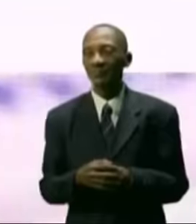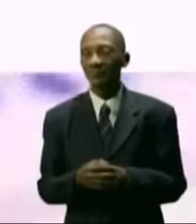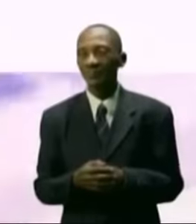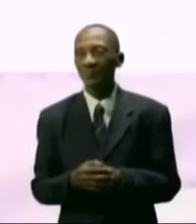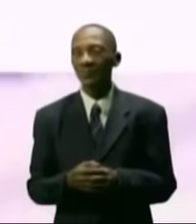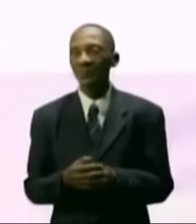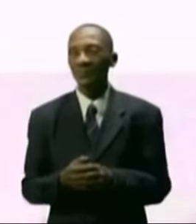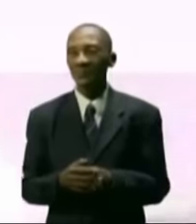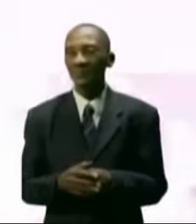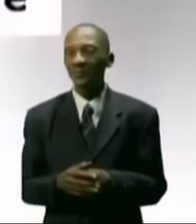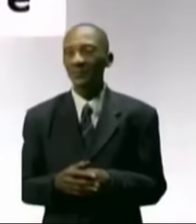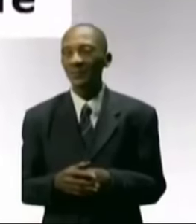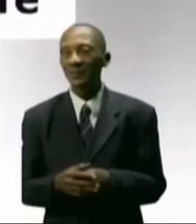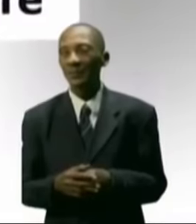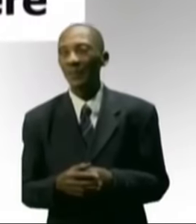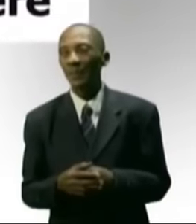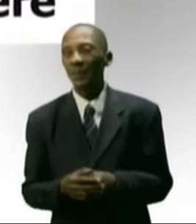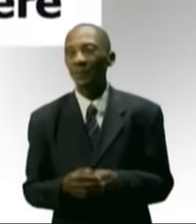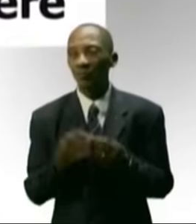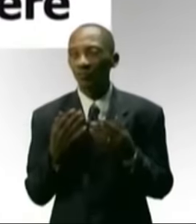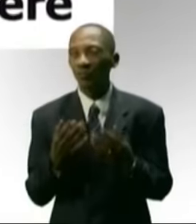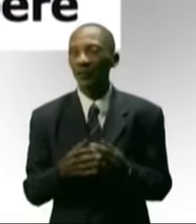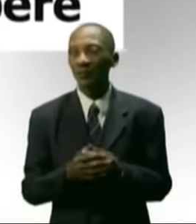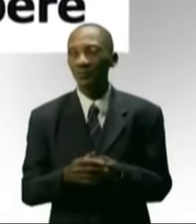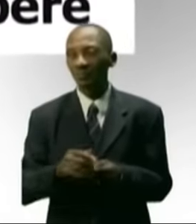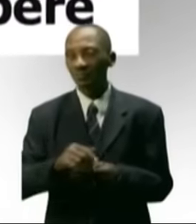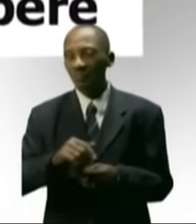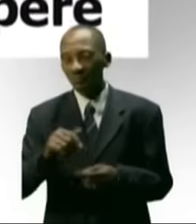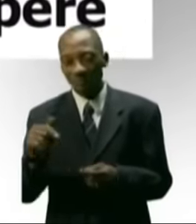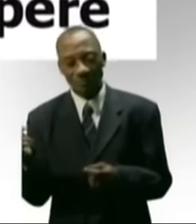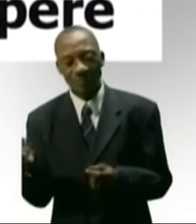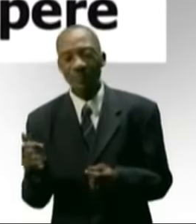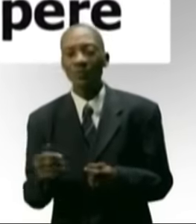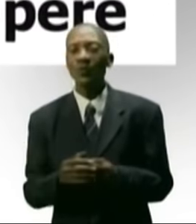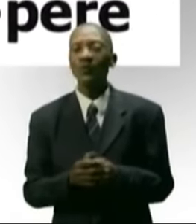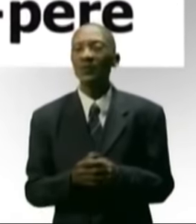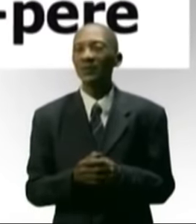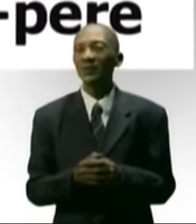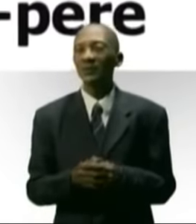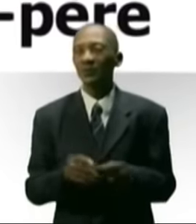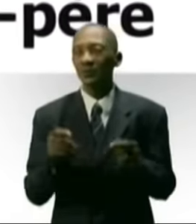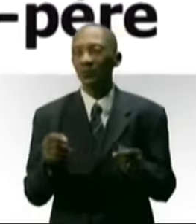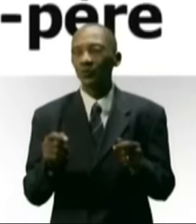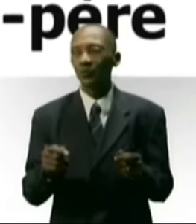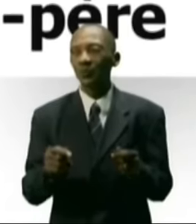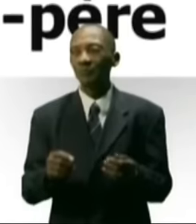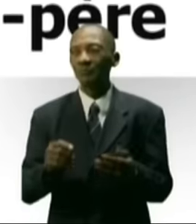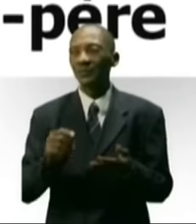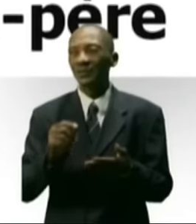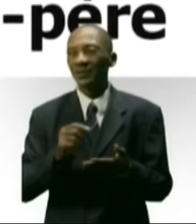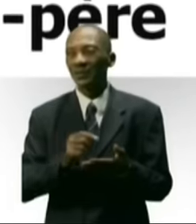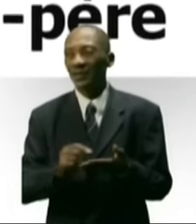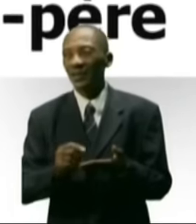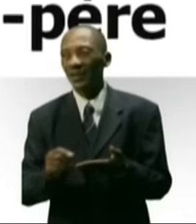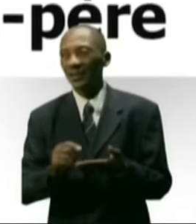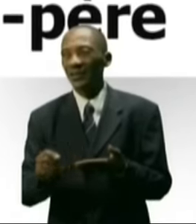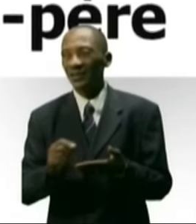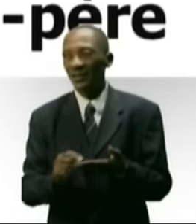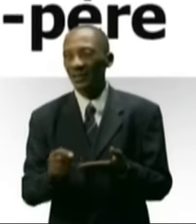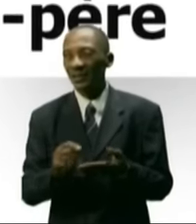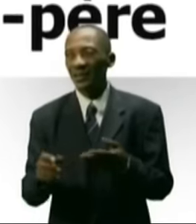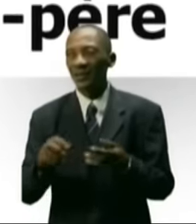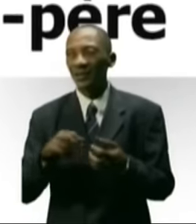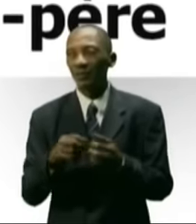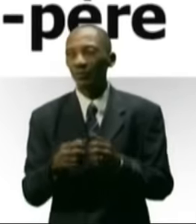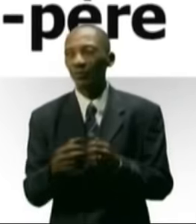budgétaires. Tribunal de grande instance de la Gombe, 11 ans de servitude pénale principale pour le pasteur Kassongo